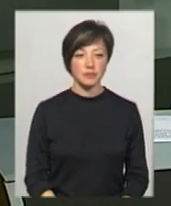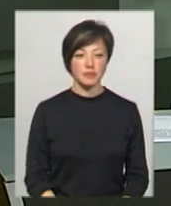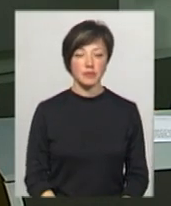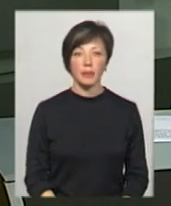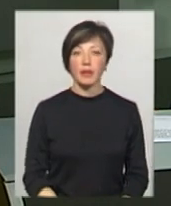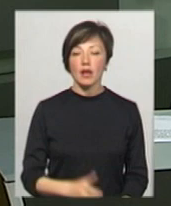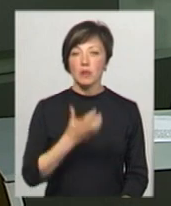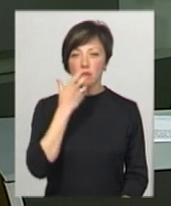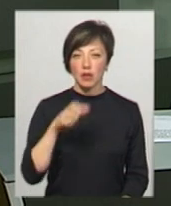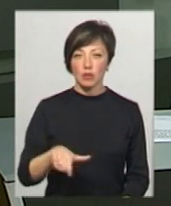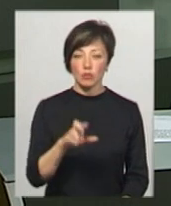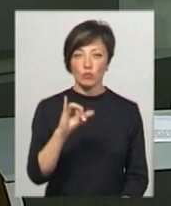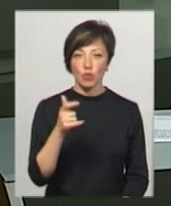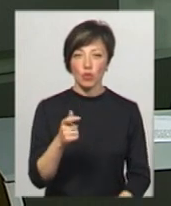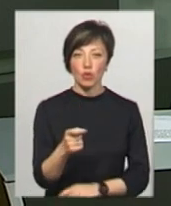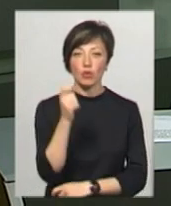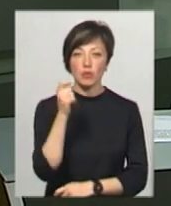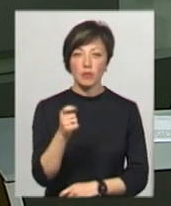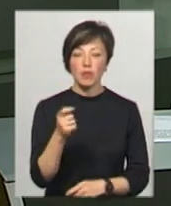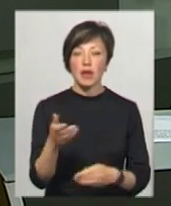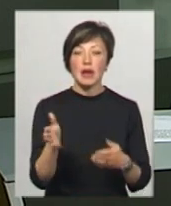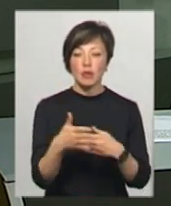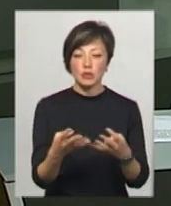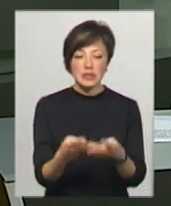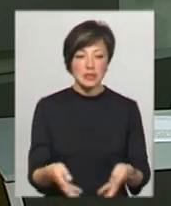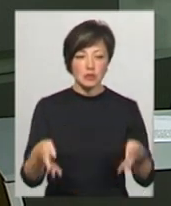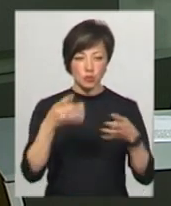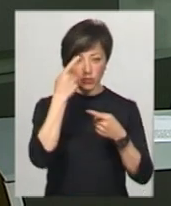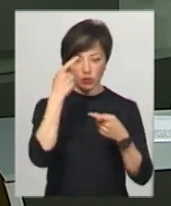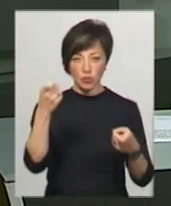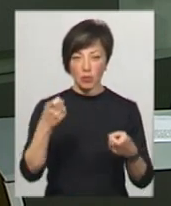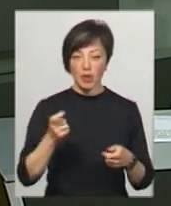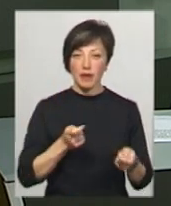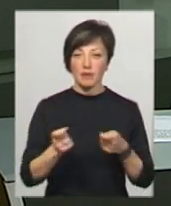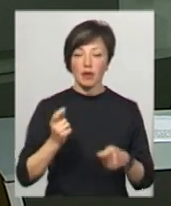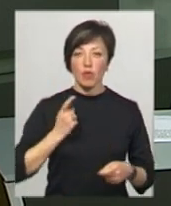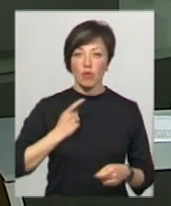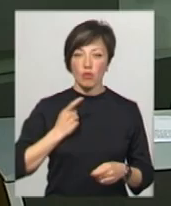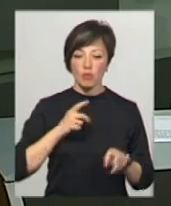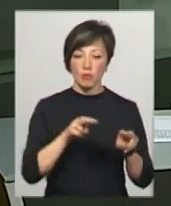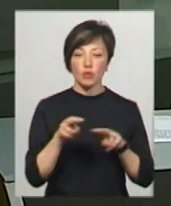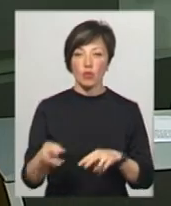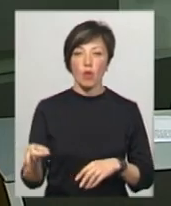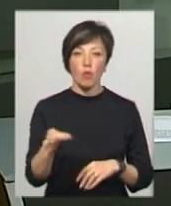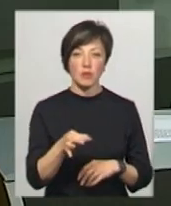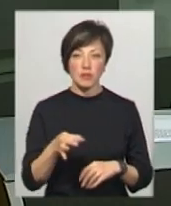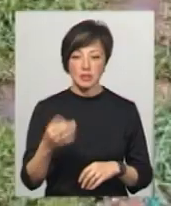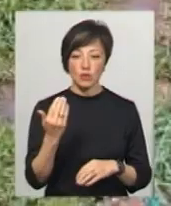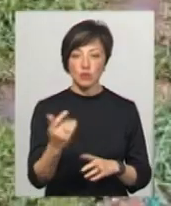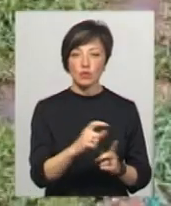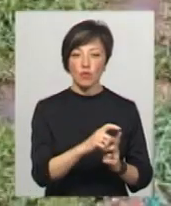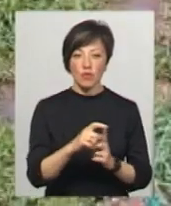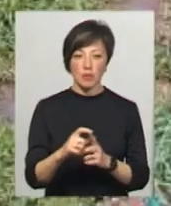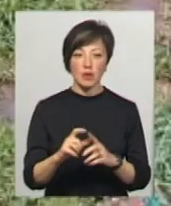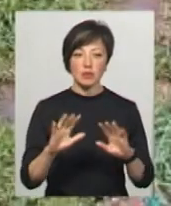На Південному Бузі чоловік ловив рибу сіткою. Про це повідомив керівник рибоохоронного патруля області Андрій Полудняк. За його